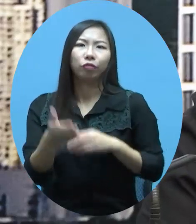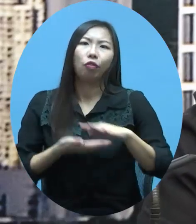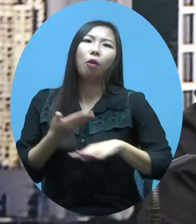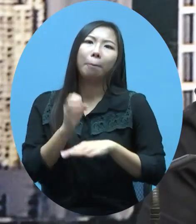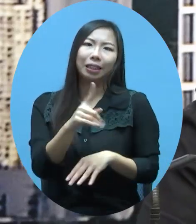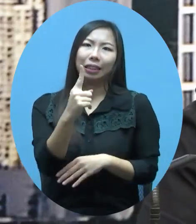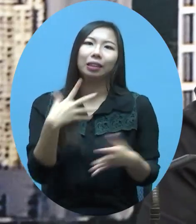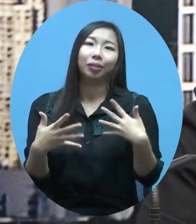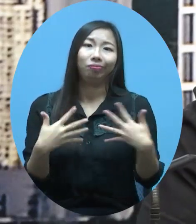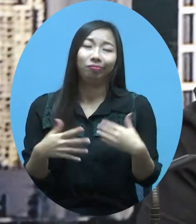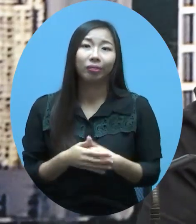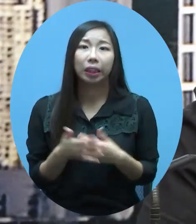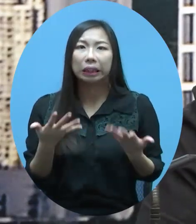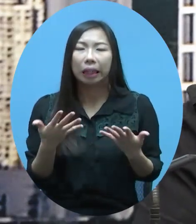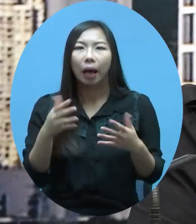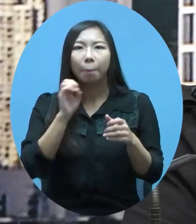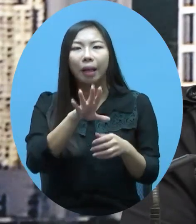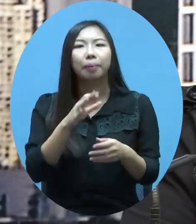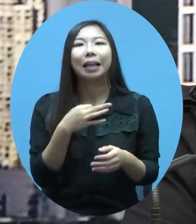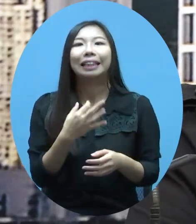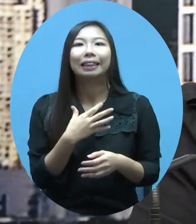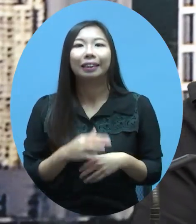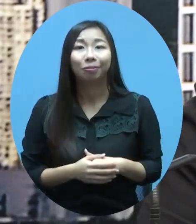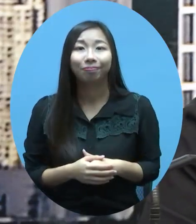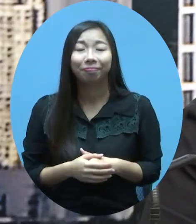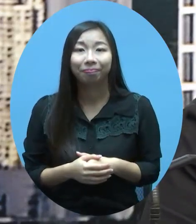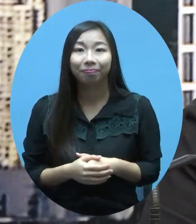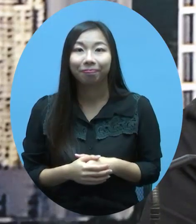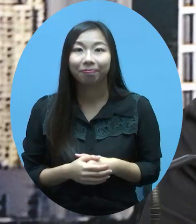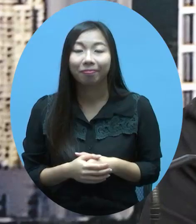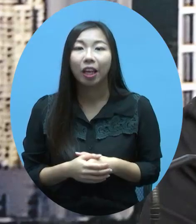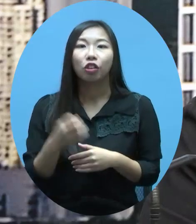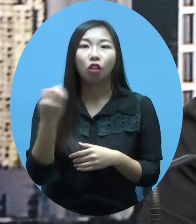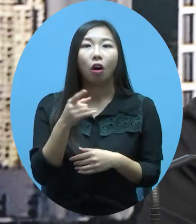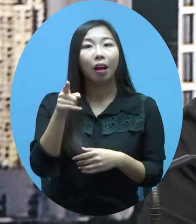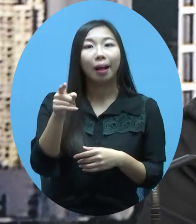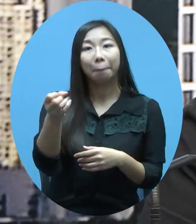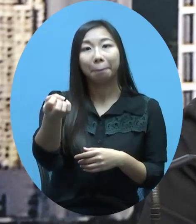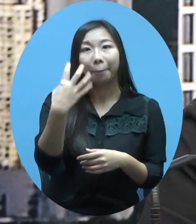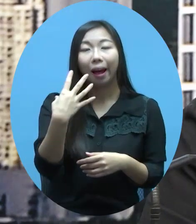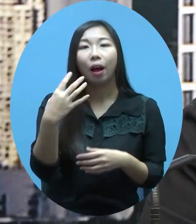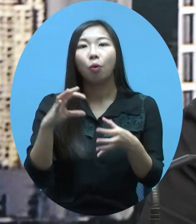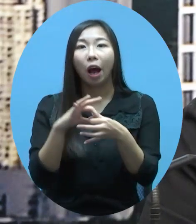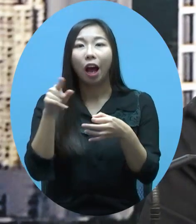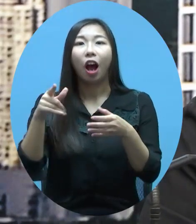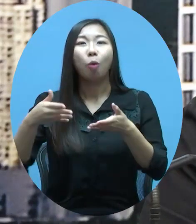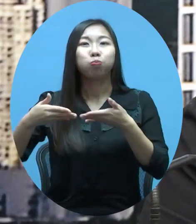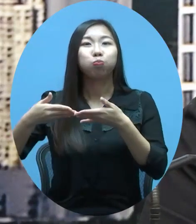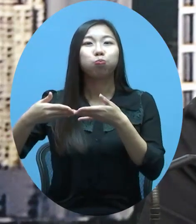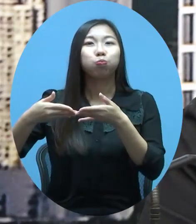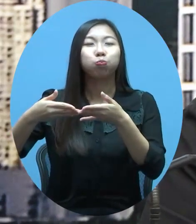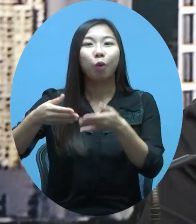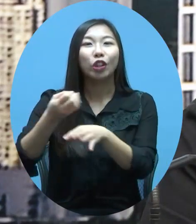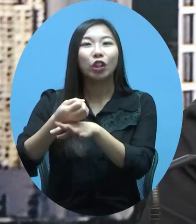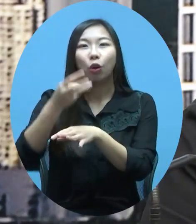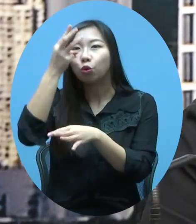問一次啦。咁而家就未問到嘅。咁至於你講嗰、那個嗰、那個遊輪嗰度啦，嗰兩子